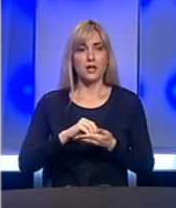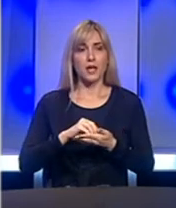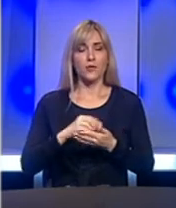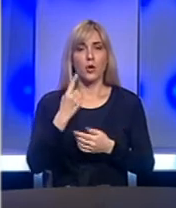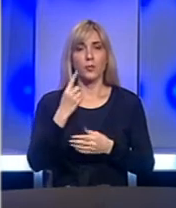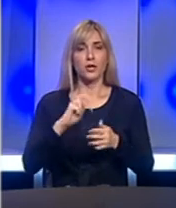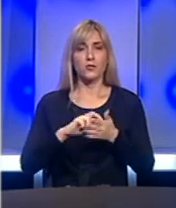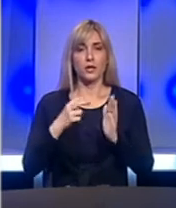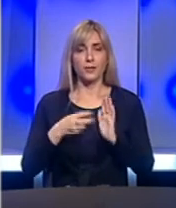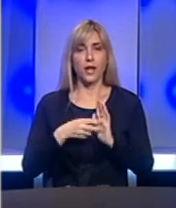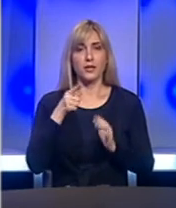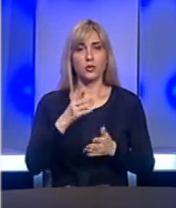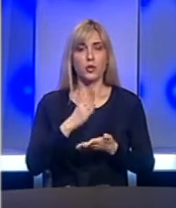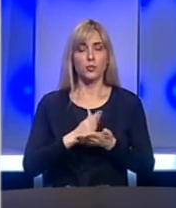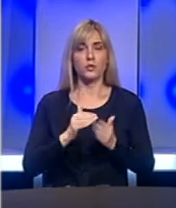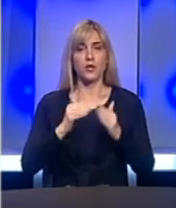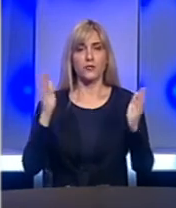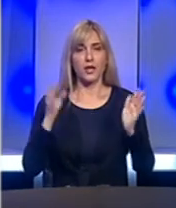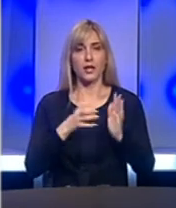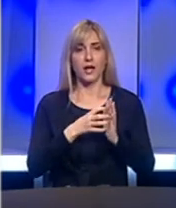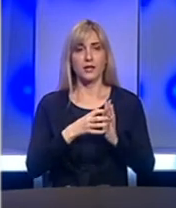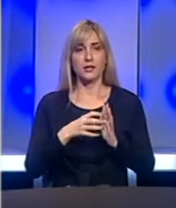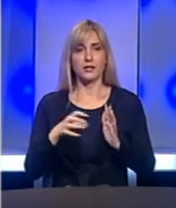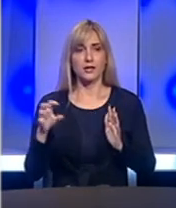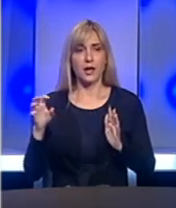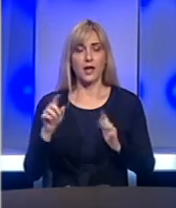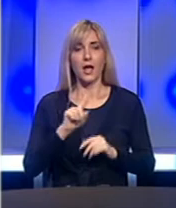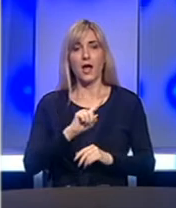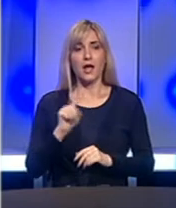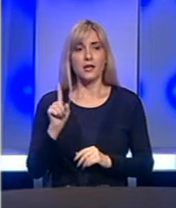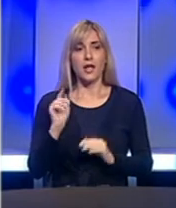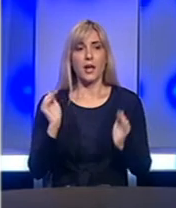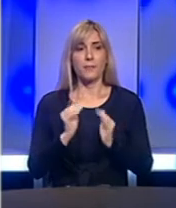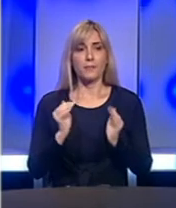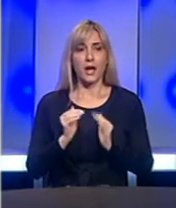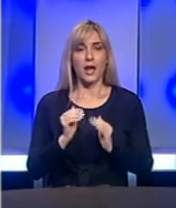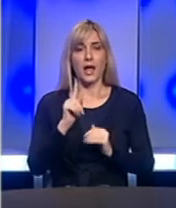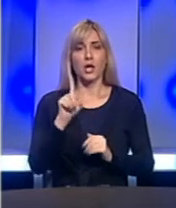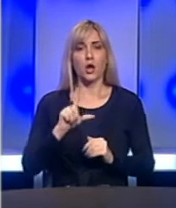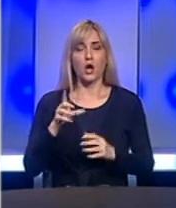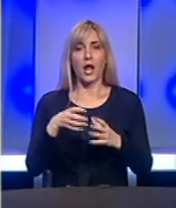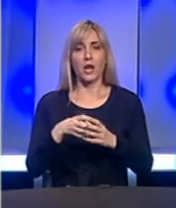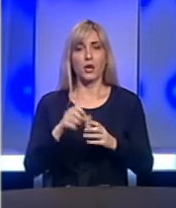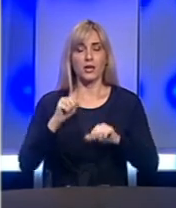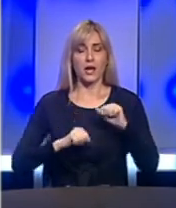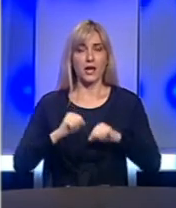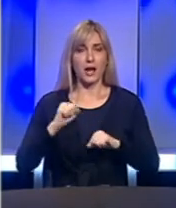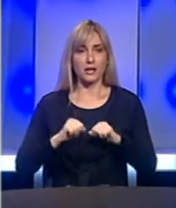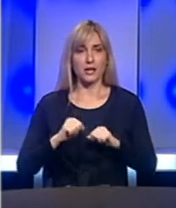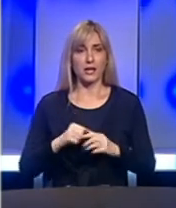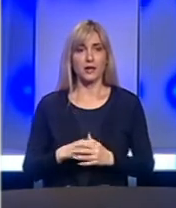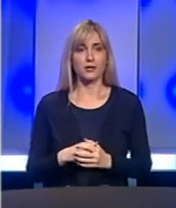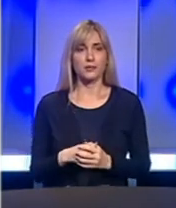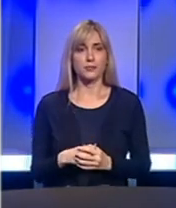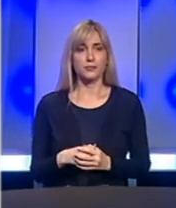prvi plan, da to bude velika, trajna i globalna tema, a ne mala i lokalnog karaktera. Jer umjetnici